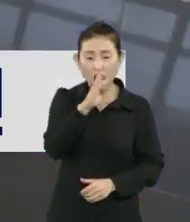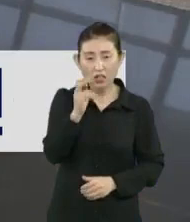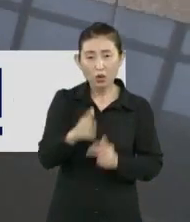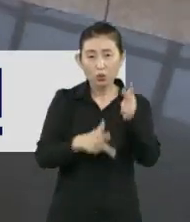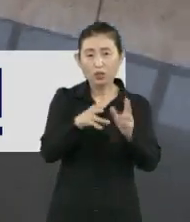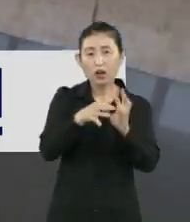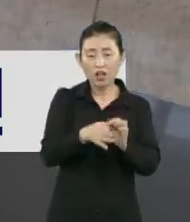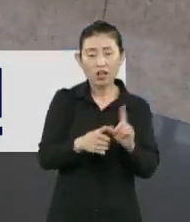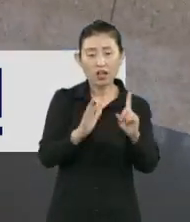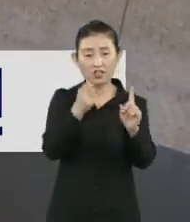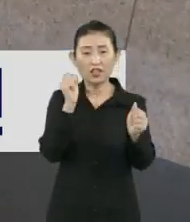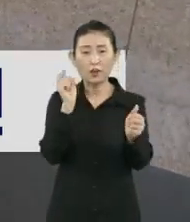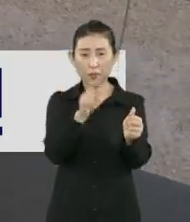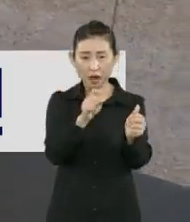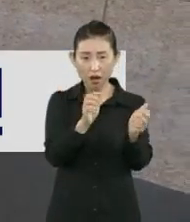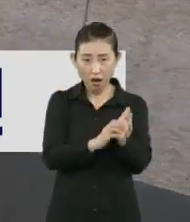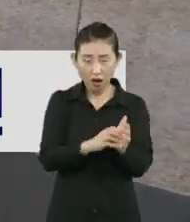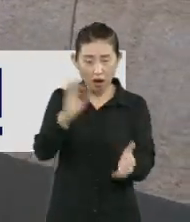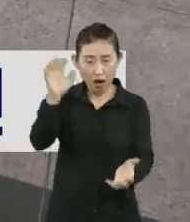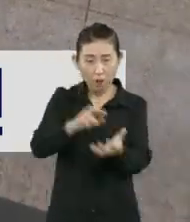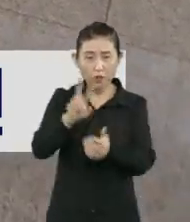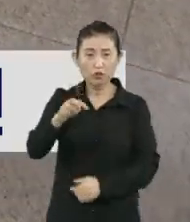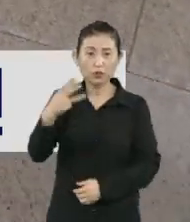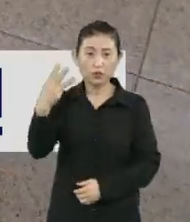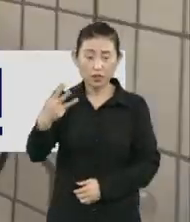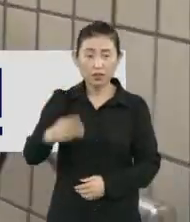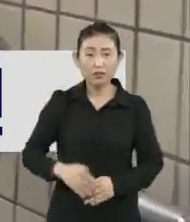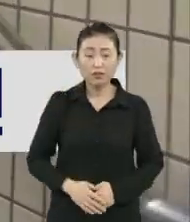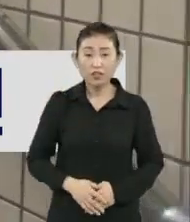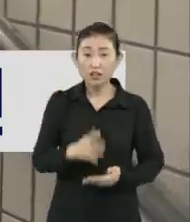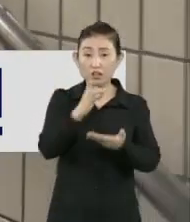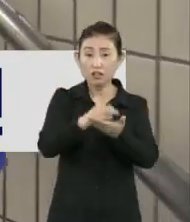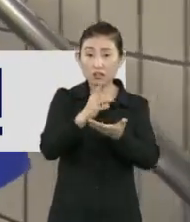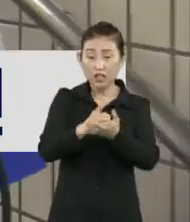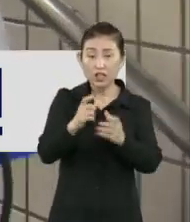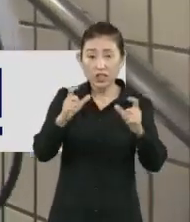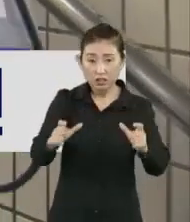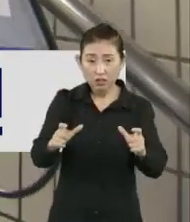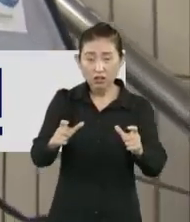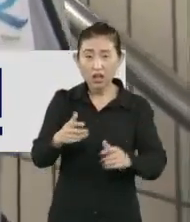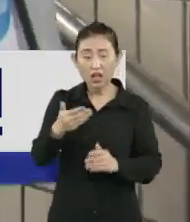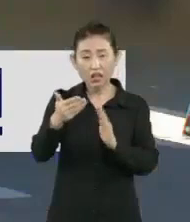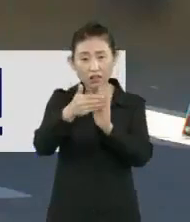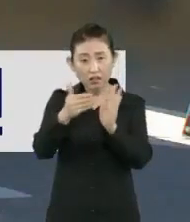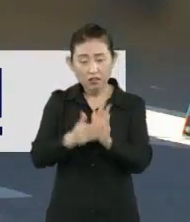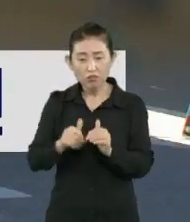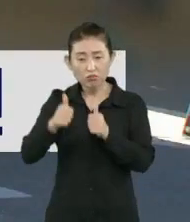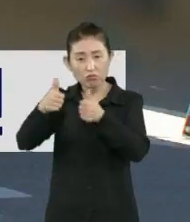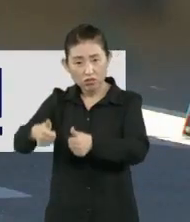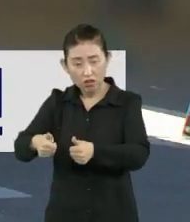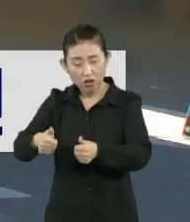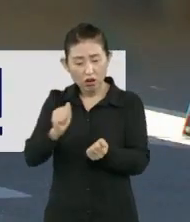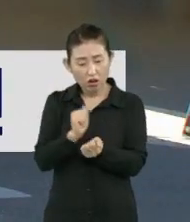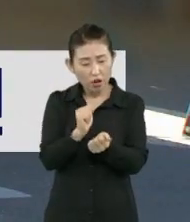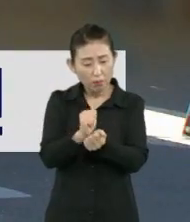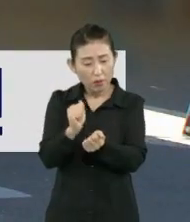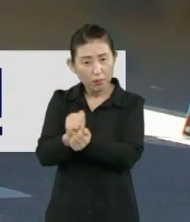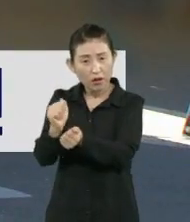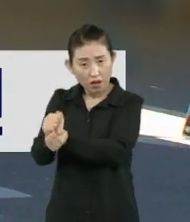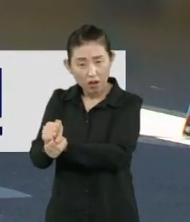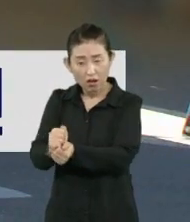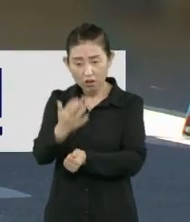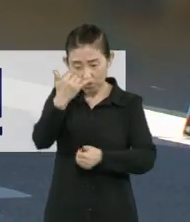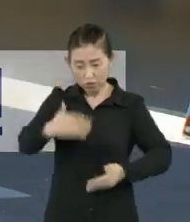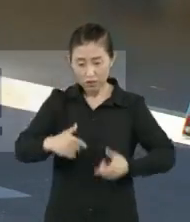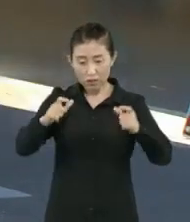관련 확진 자가 1명 추가되는 등 23명이 합지 됐고 천안을 포함한 당 진과 부여 등에서 산발적인 감염이 이어지며